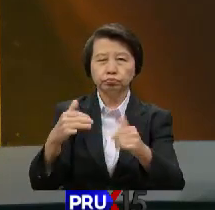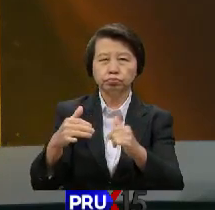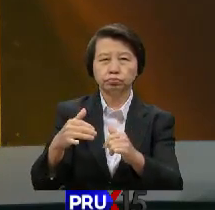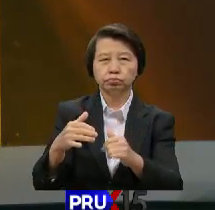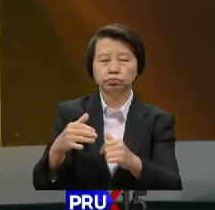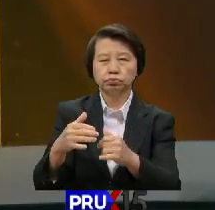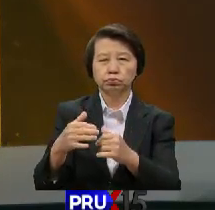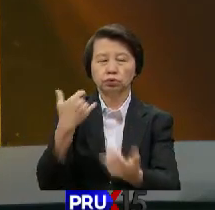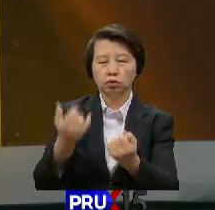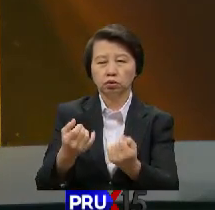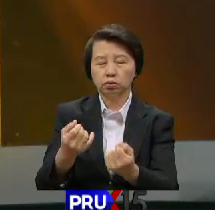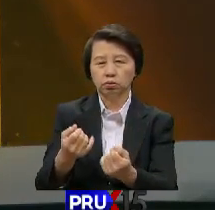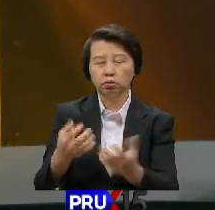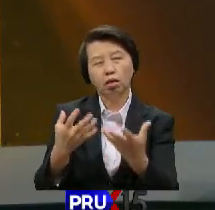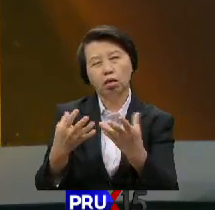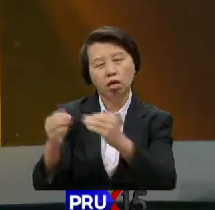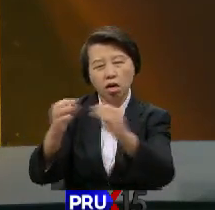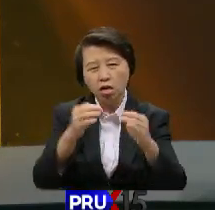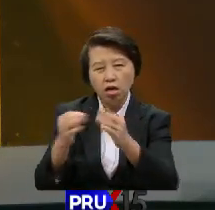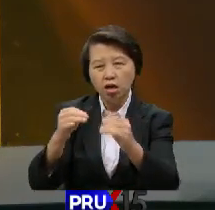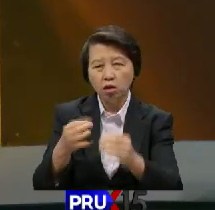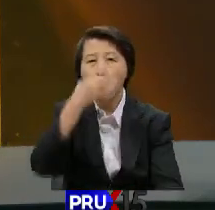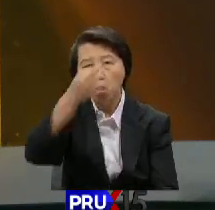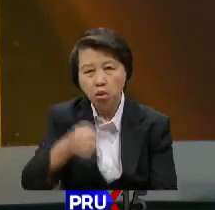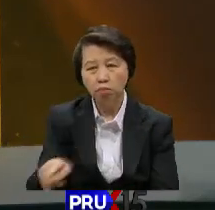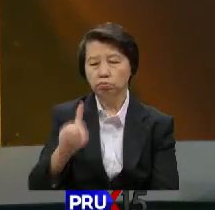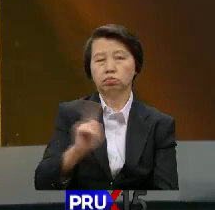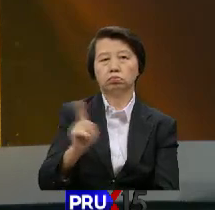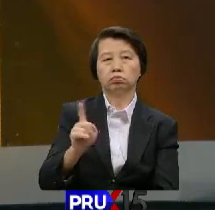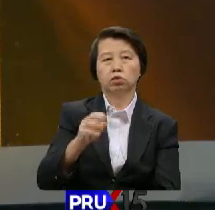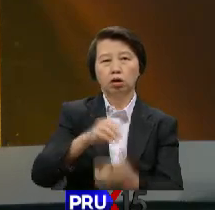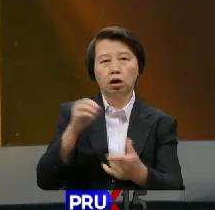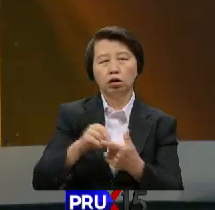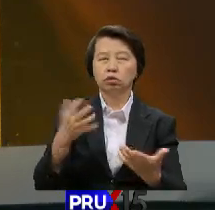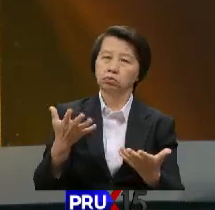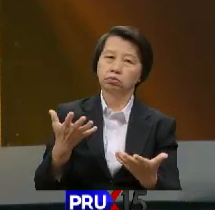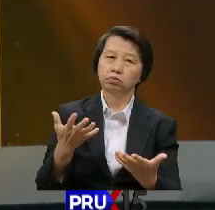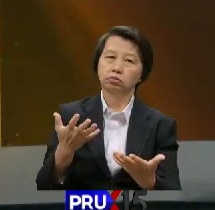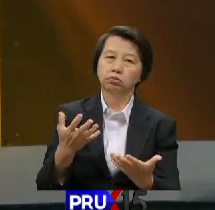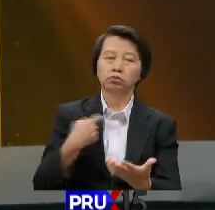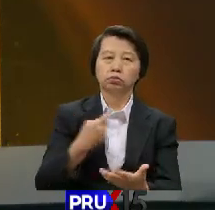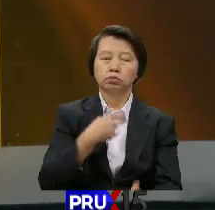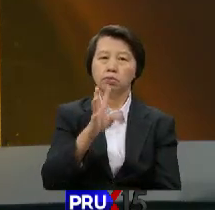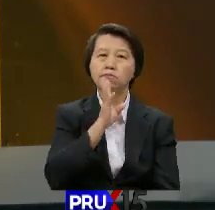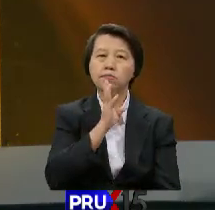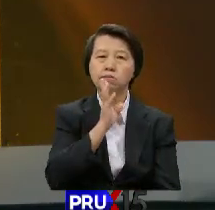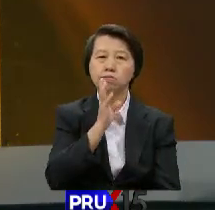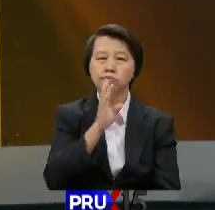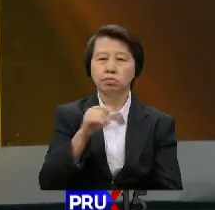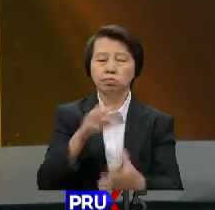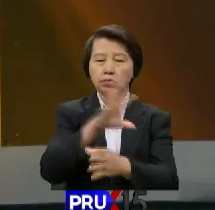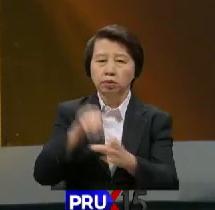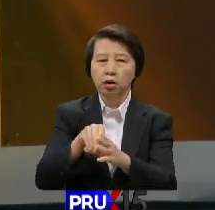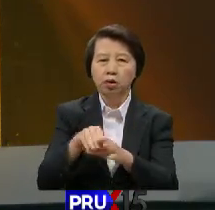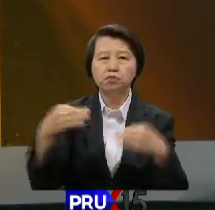berita-berita membentuk propaganda malah apa tuh aspek unsur-unsur yang yang kita katakan propaganda